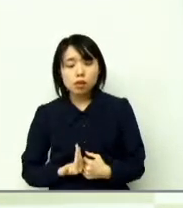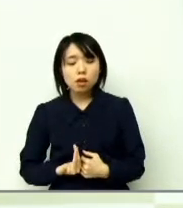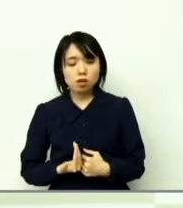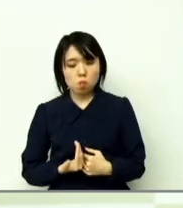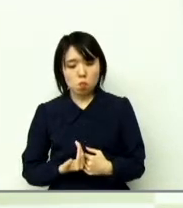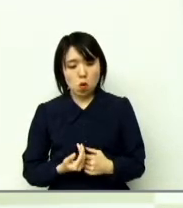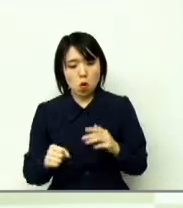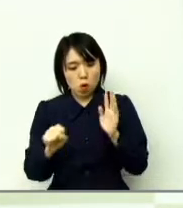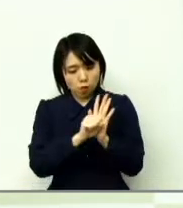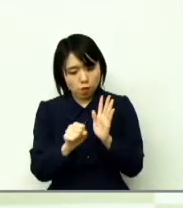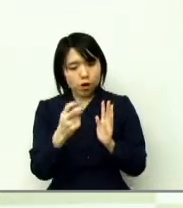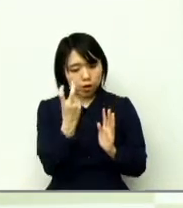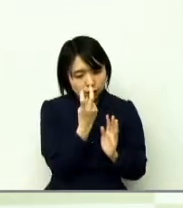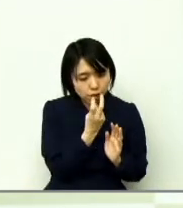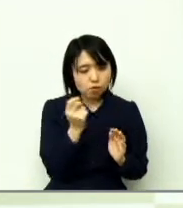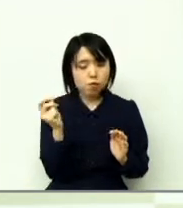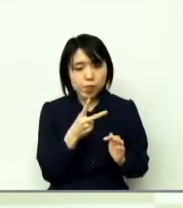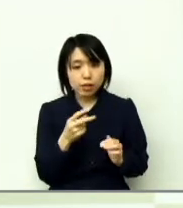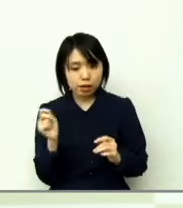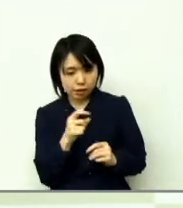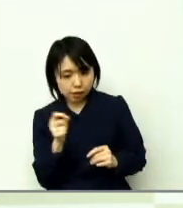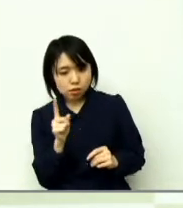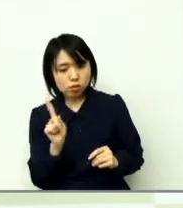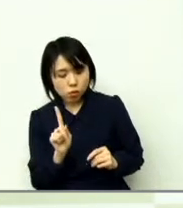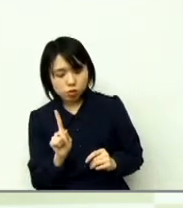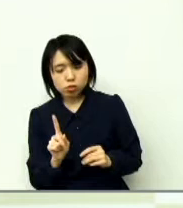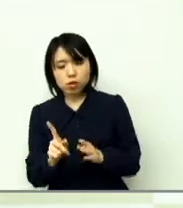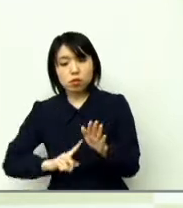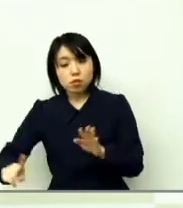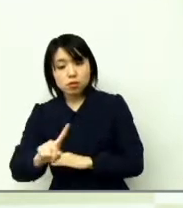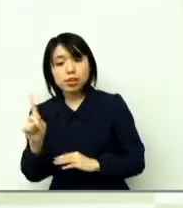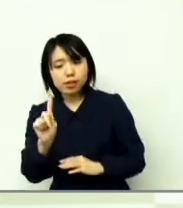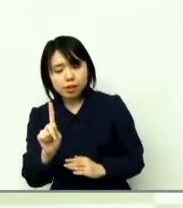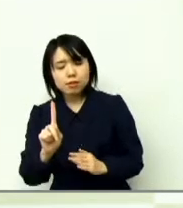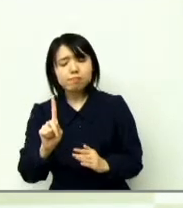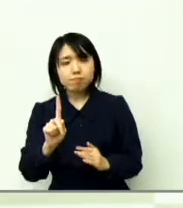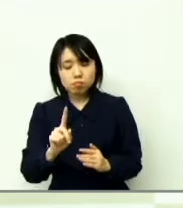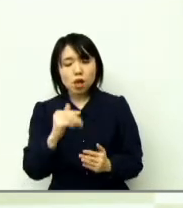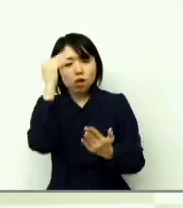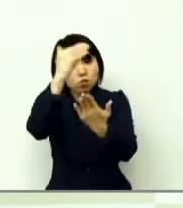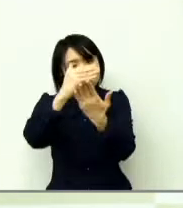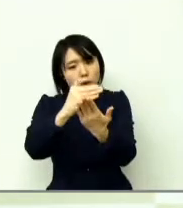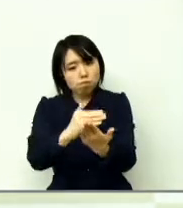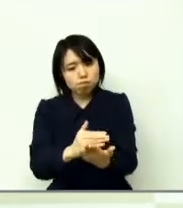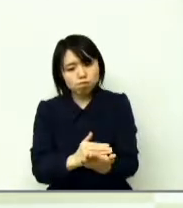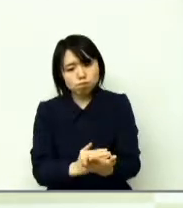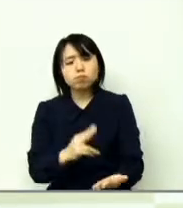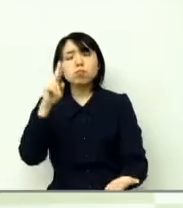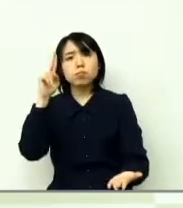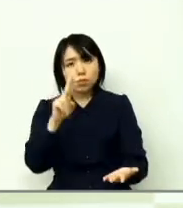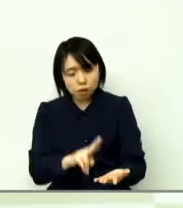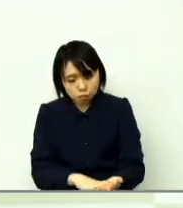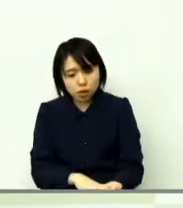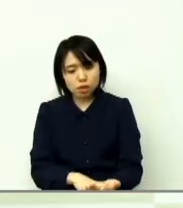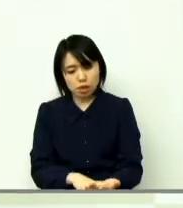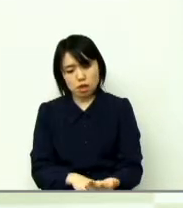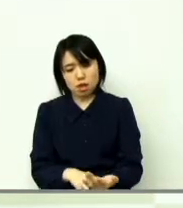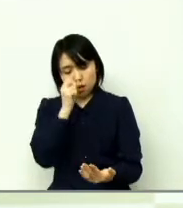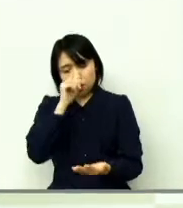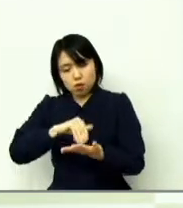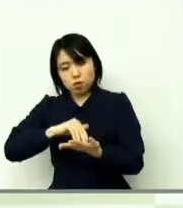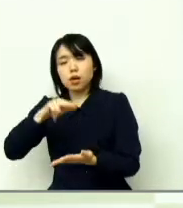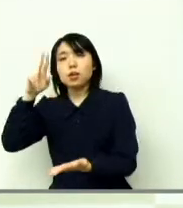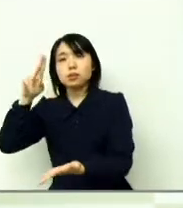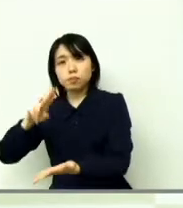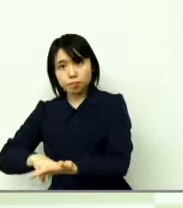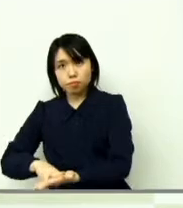効果の検証あるいは緊急度、優先度による事業の優先順位付けを徹底し、財源を確保した上で本